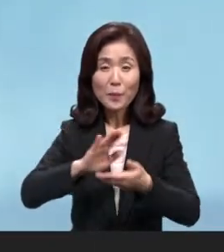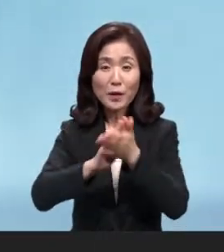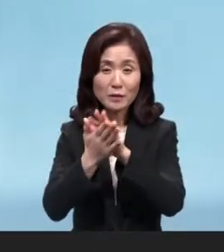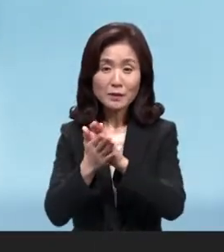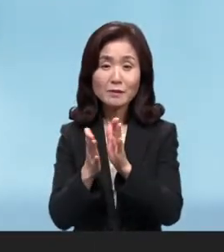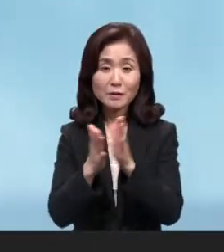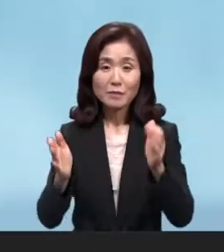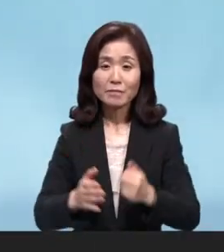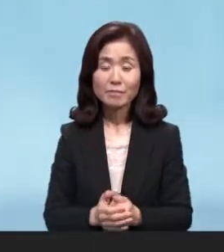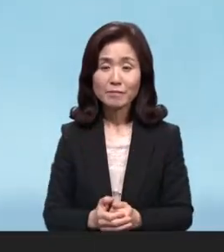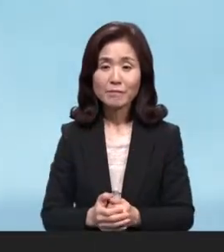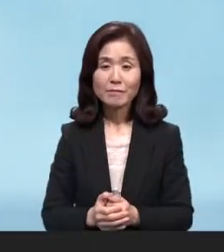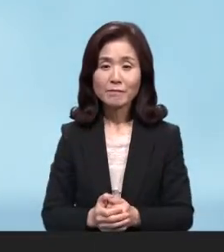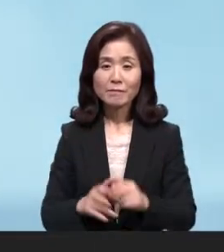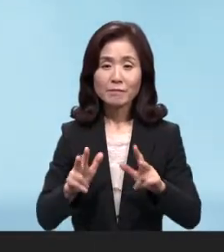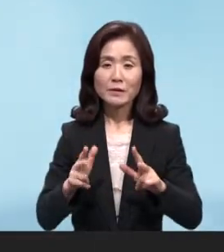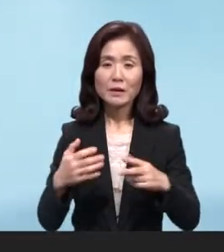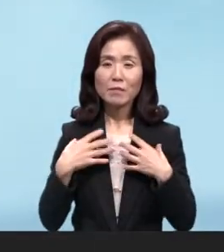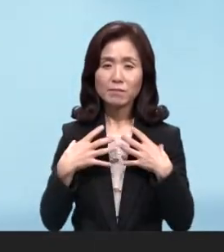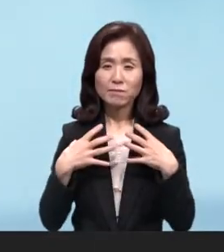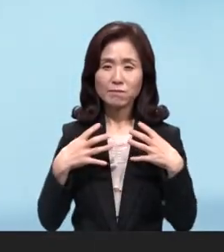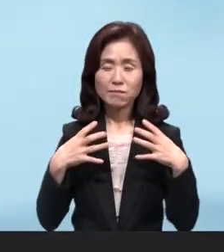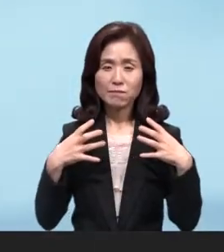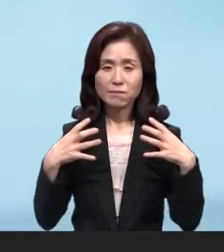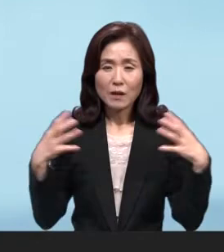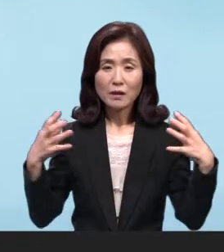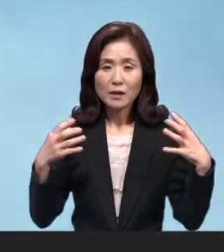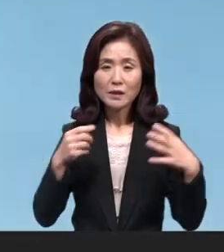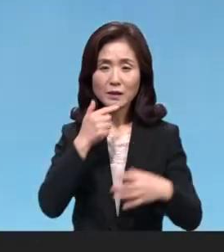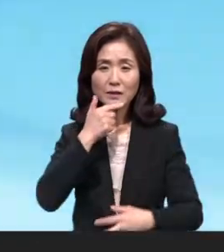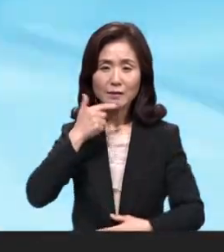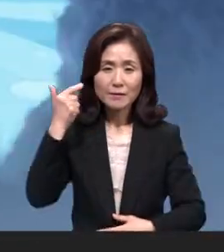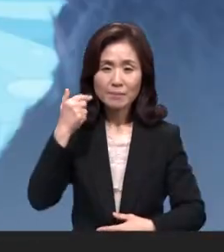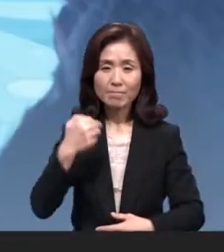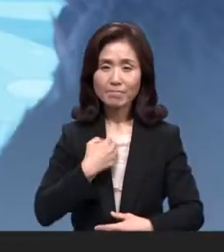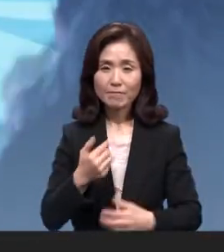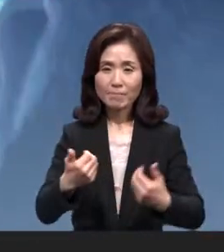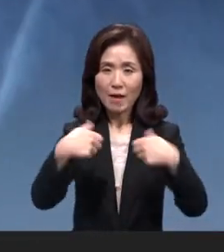자, 덩치 큰 무서운 늑대에게 인사를 하시죠.